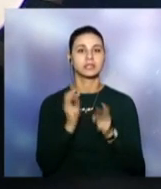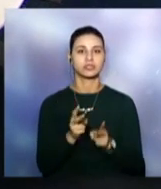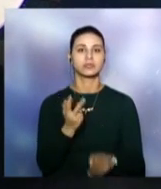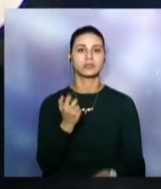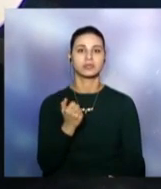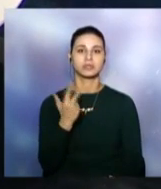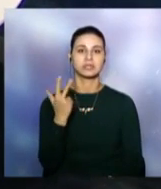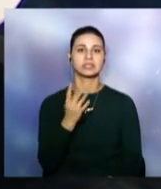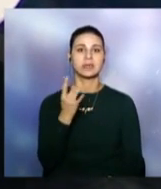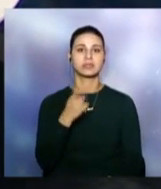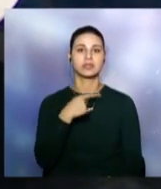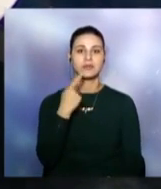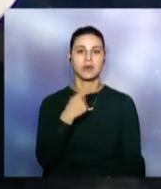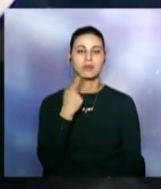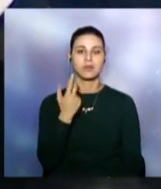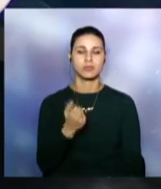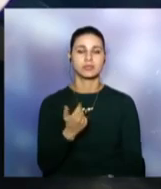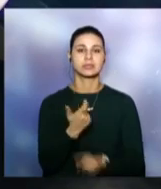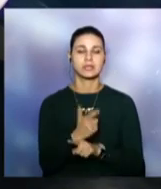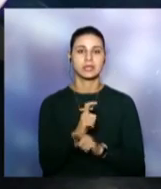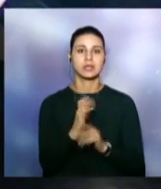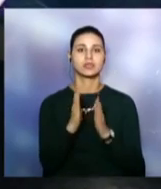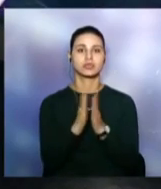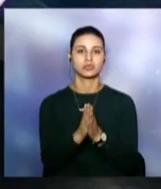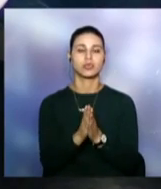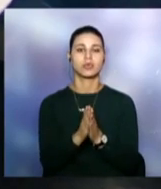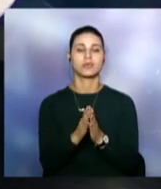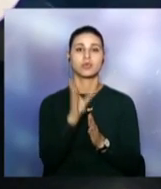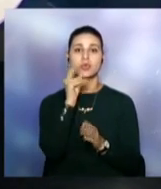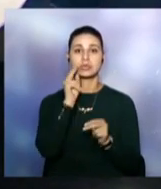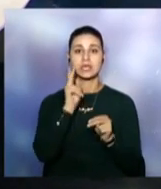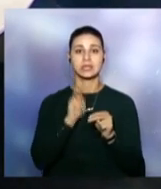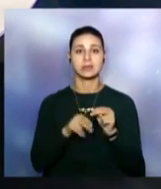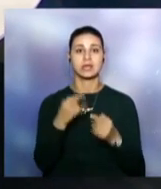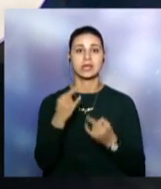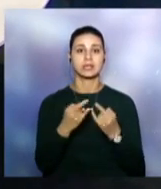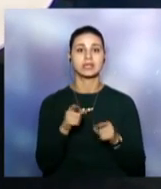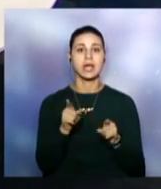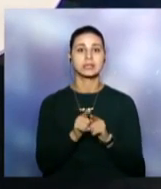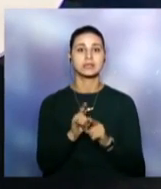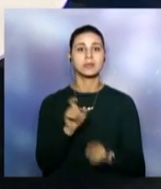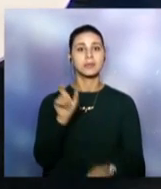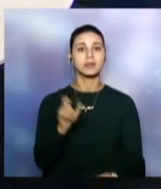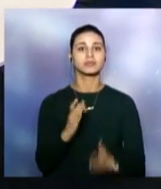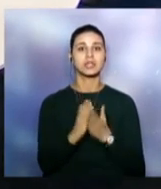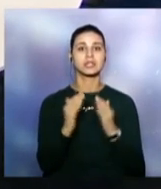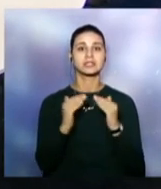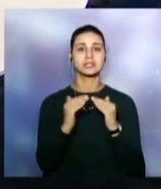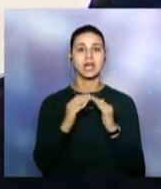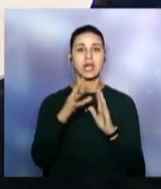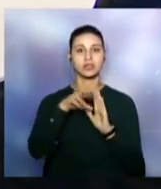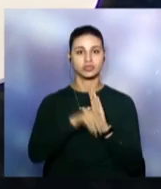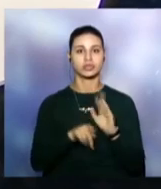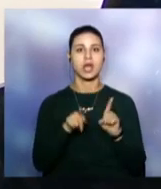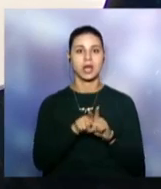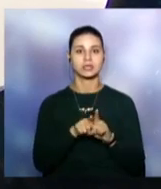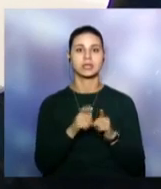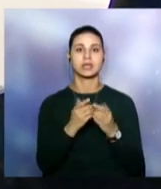სახიფათოა სამჯერ ვიმეორებ. ამიტომ გთხოვთ, რომ დამთავრდება გადაცემა და თუ გყავთ ასეთი ასაკის ბავშვი სახლში,